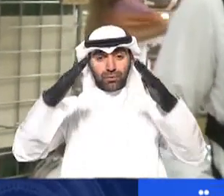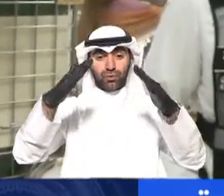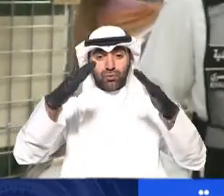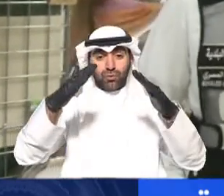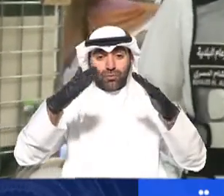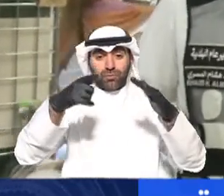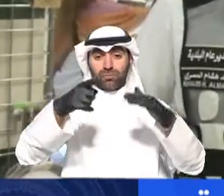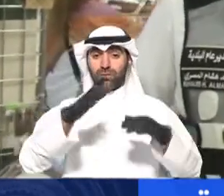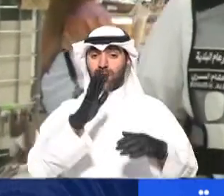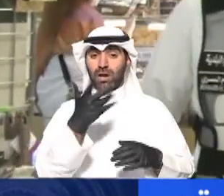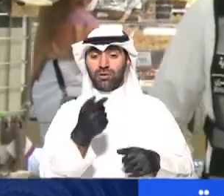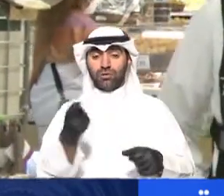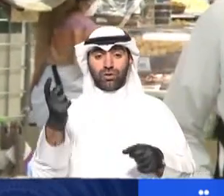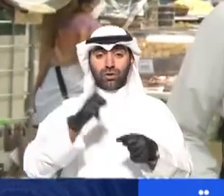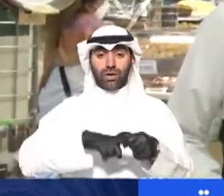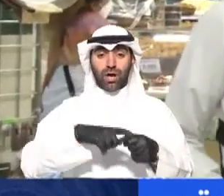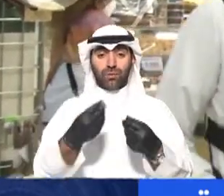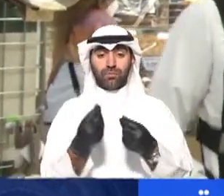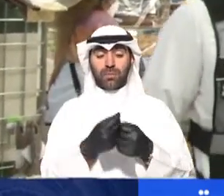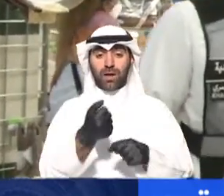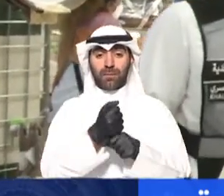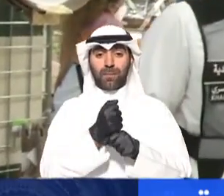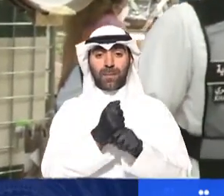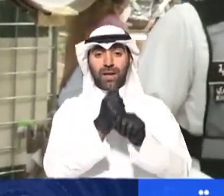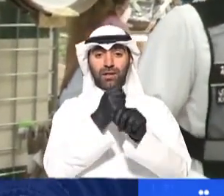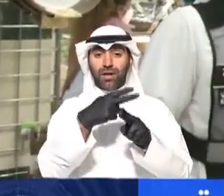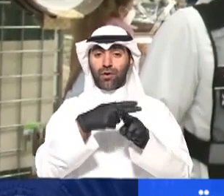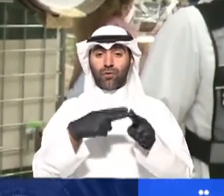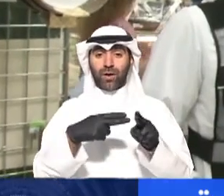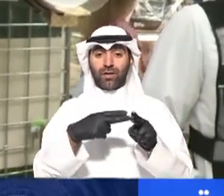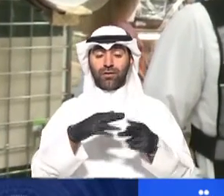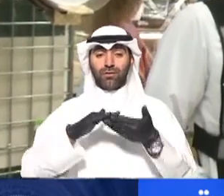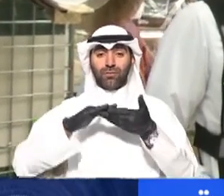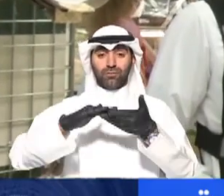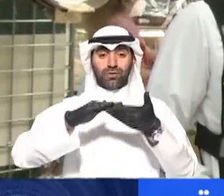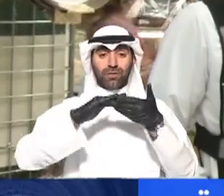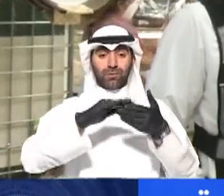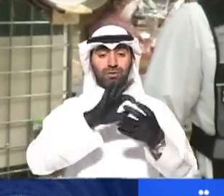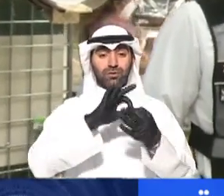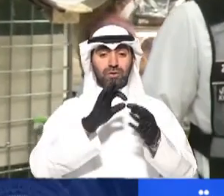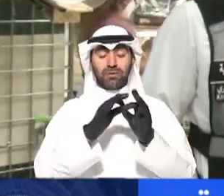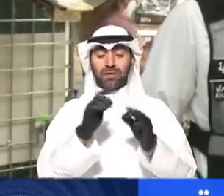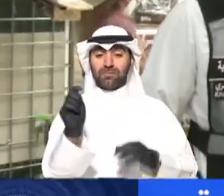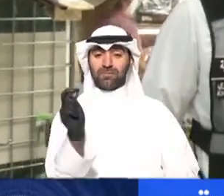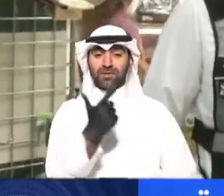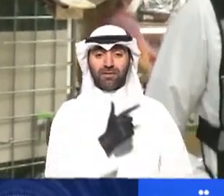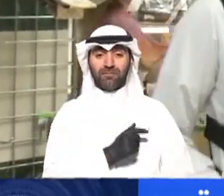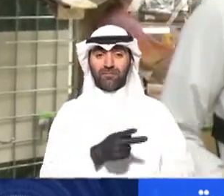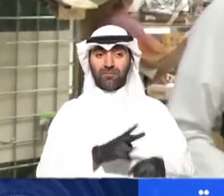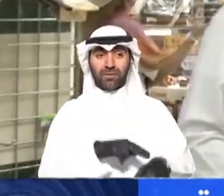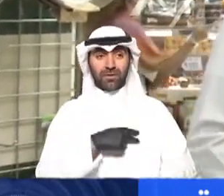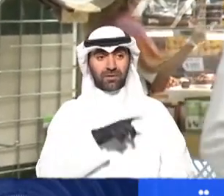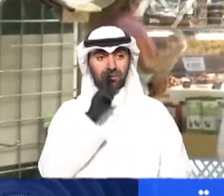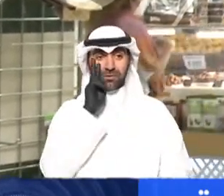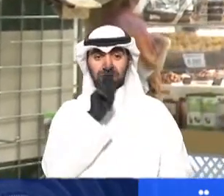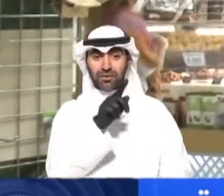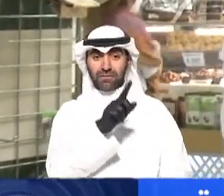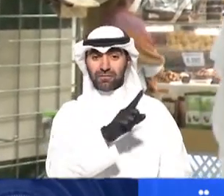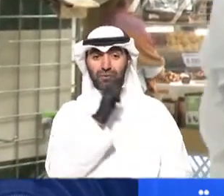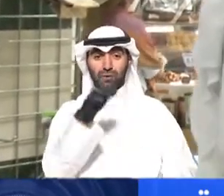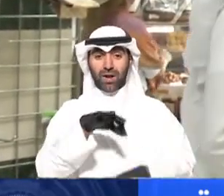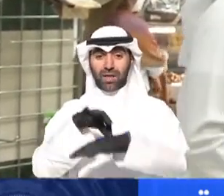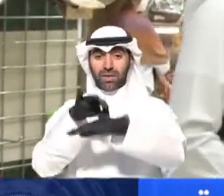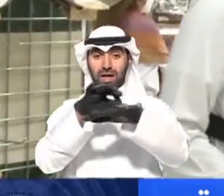اراء الناس جدا مشجعه ولله الحمد، ان سهوله الدخول، سرعه حصوله على الموعد، وهذا شيء يثلج